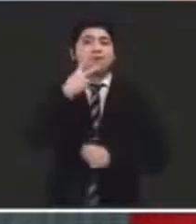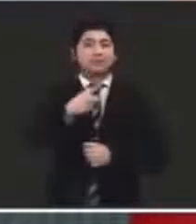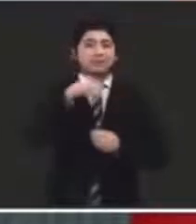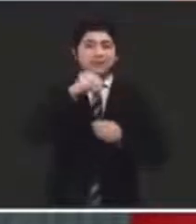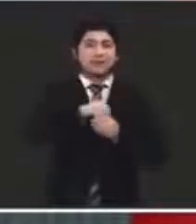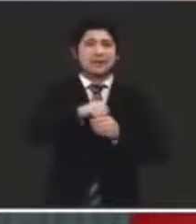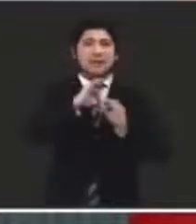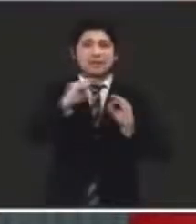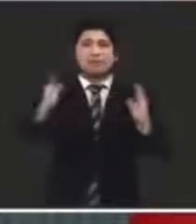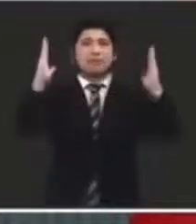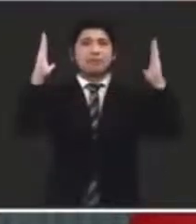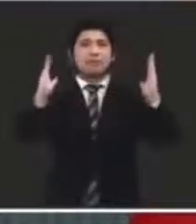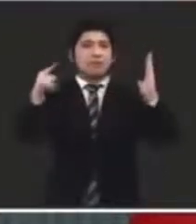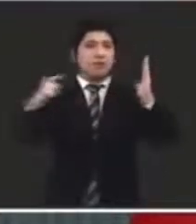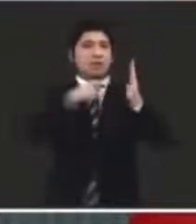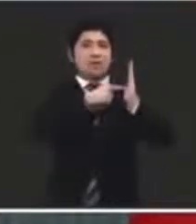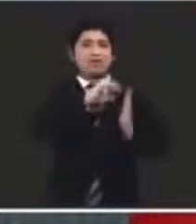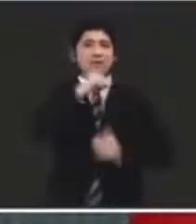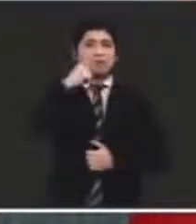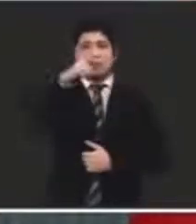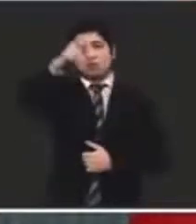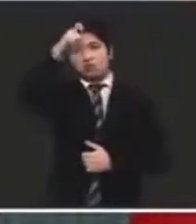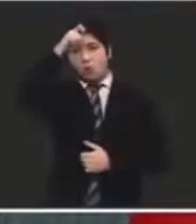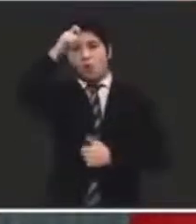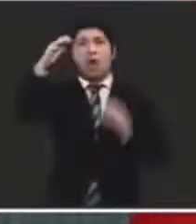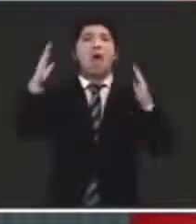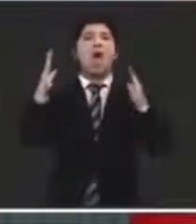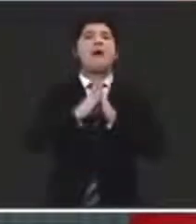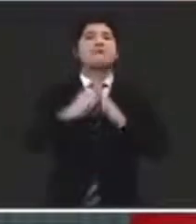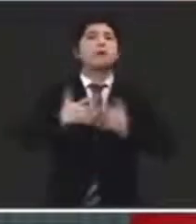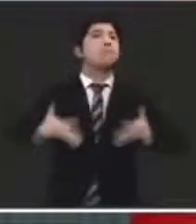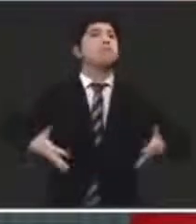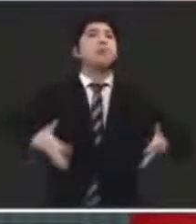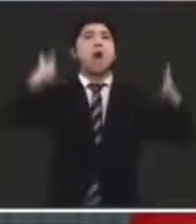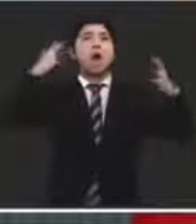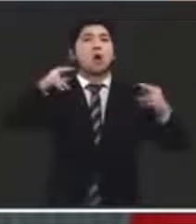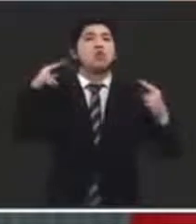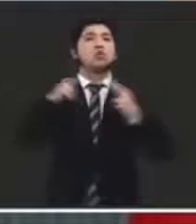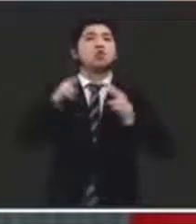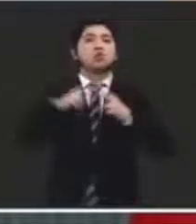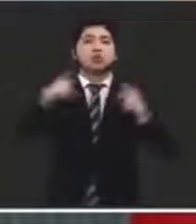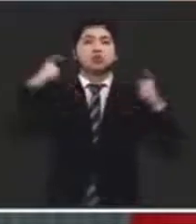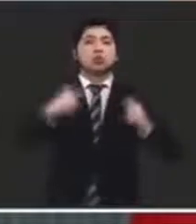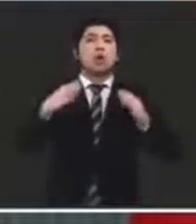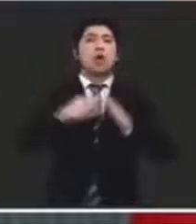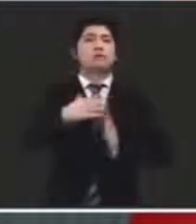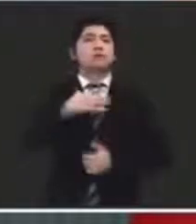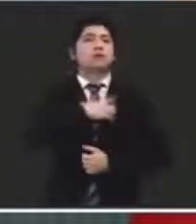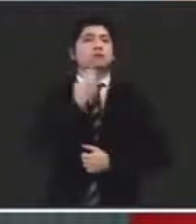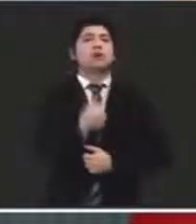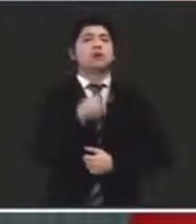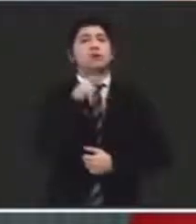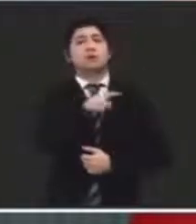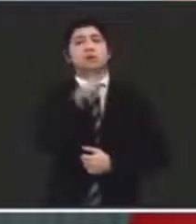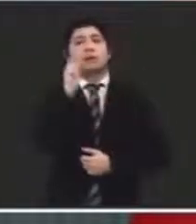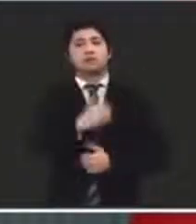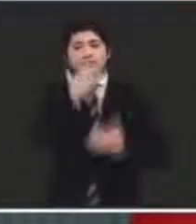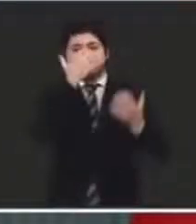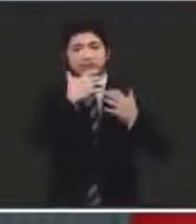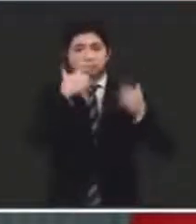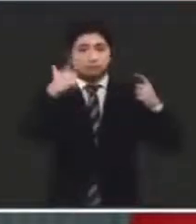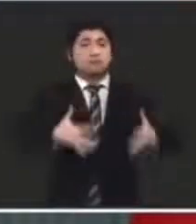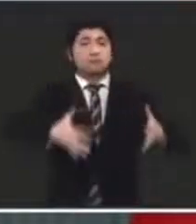tam karşısındaki Türk Evi binamız görüşmelerimize ev sahipliği yaptı